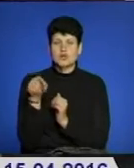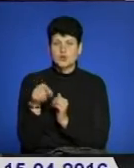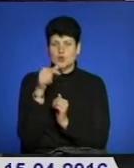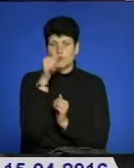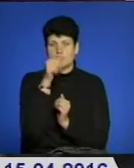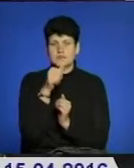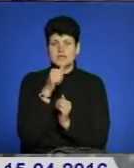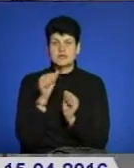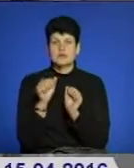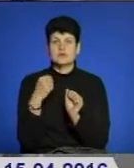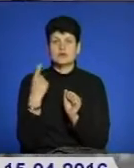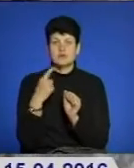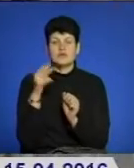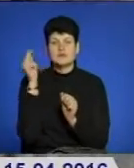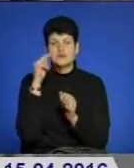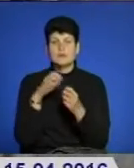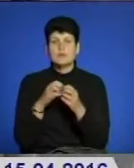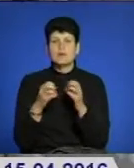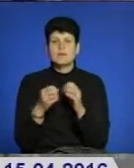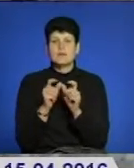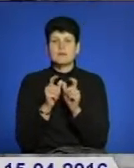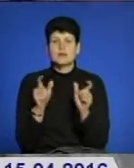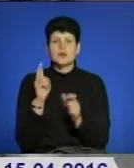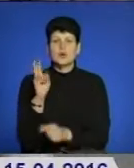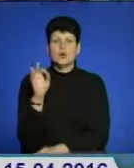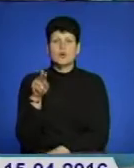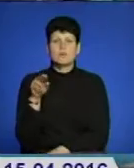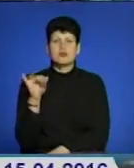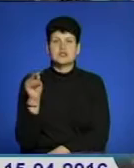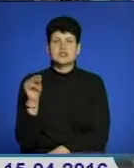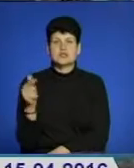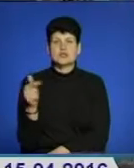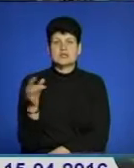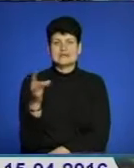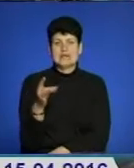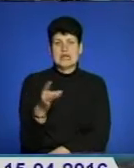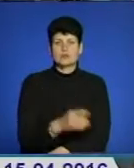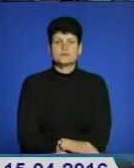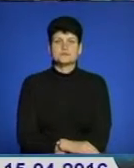керівник краю вивчатиме і проблему з об'єктом в Копиченцях Гусятинського району.